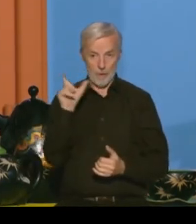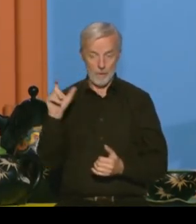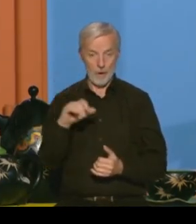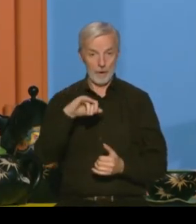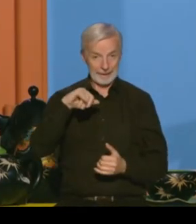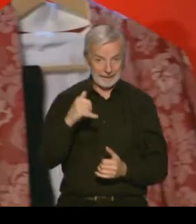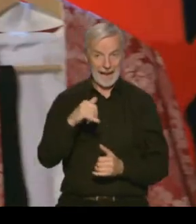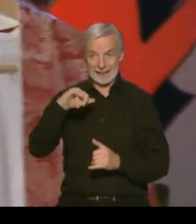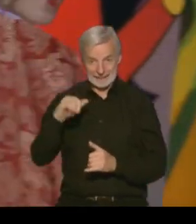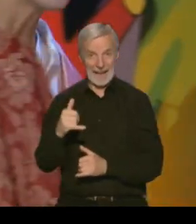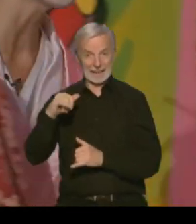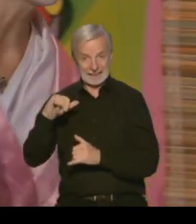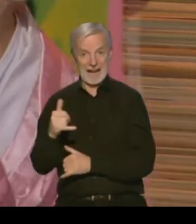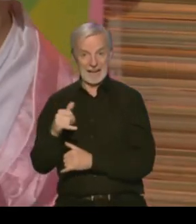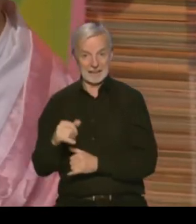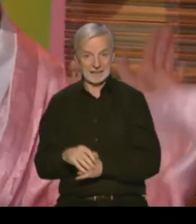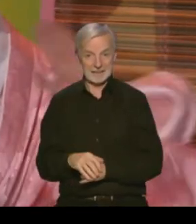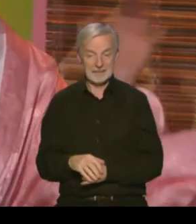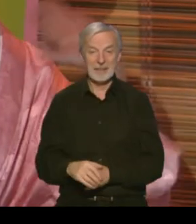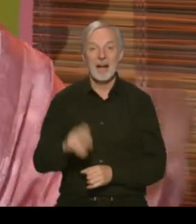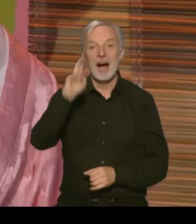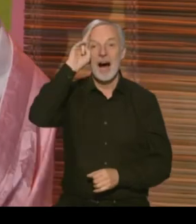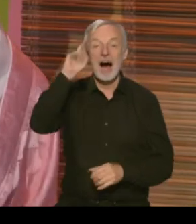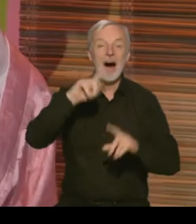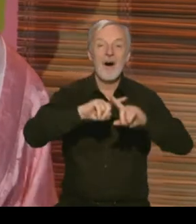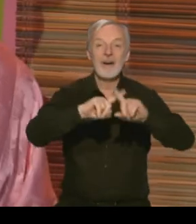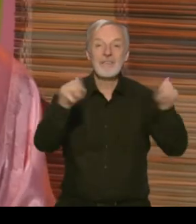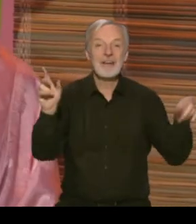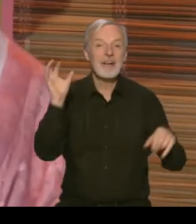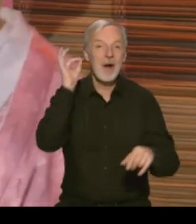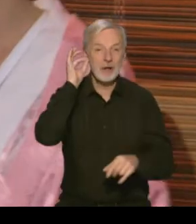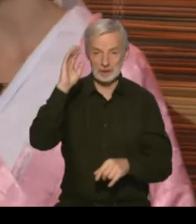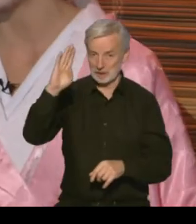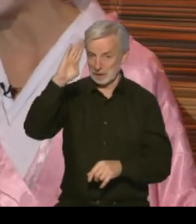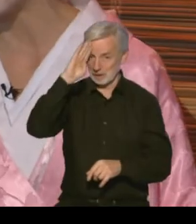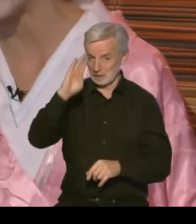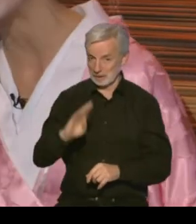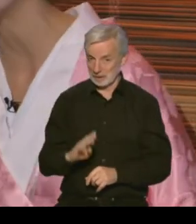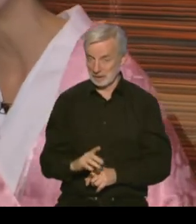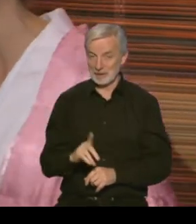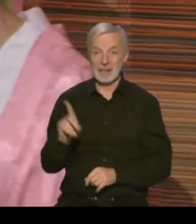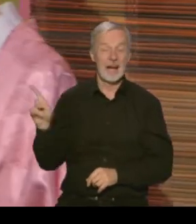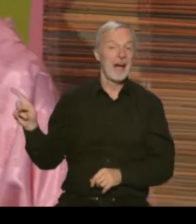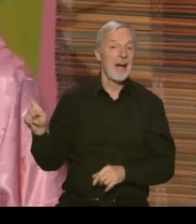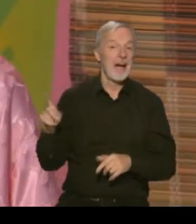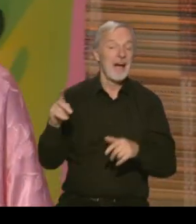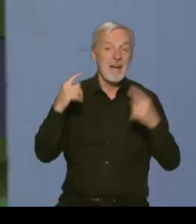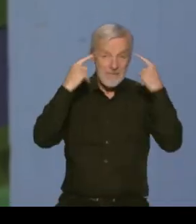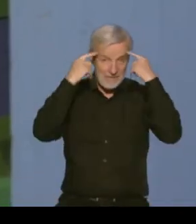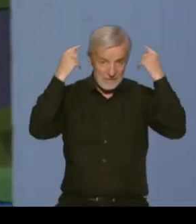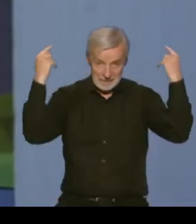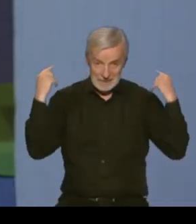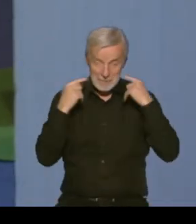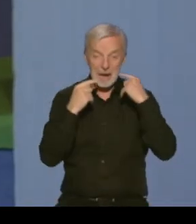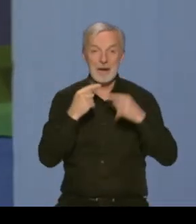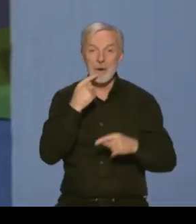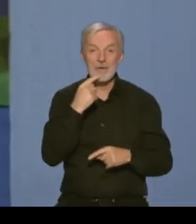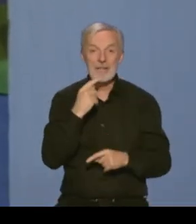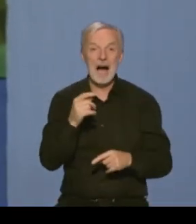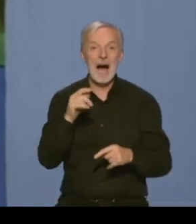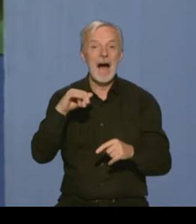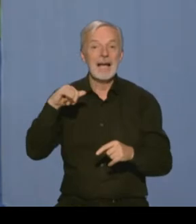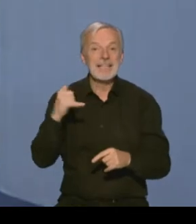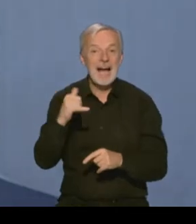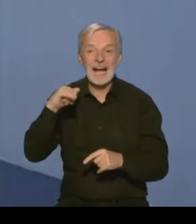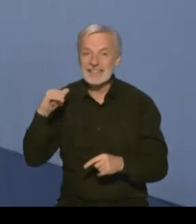Já vás zdravím, já! Ahoj, holčičky a kluci! Ne, Filipek tentokrát neupozorňuje na sebe,